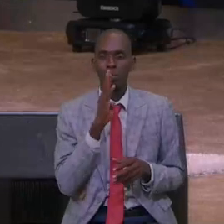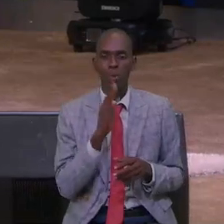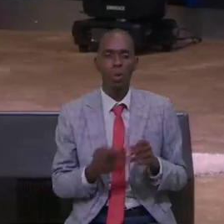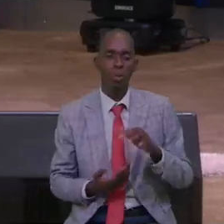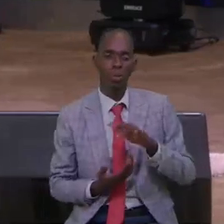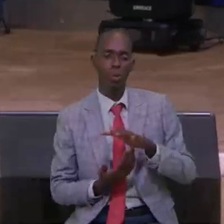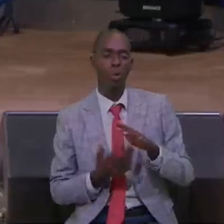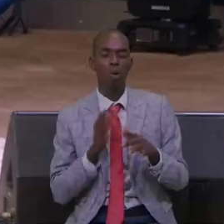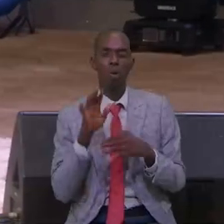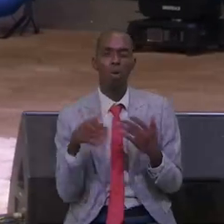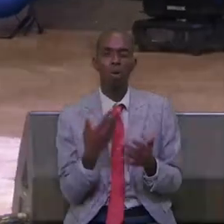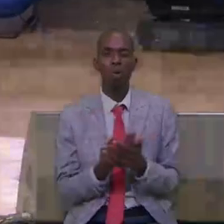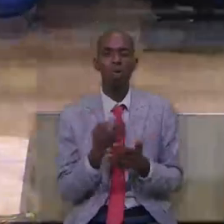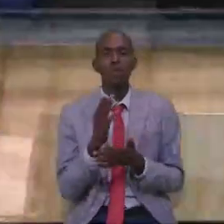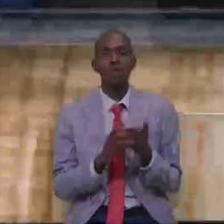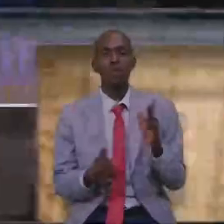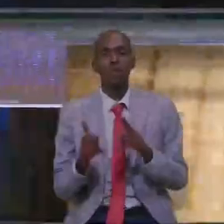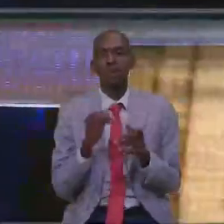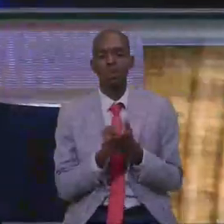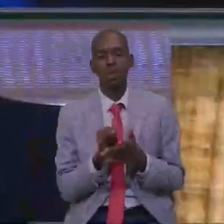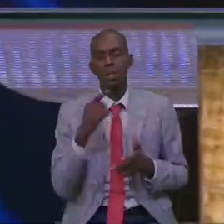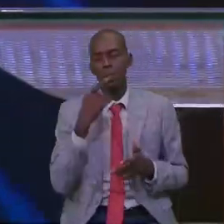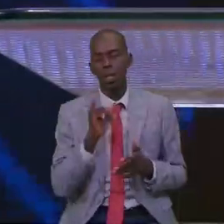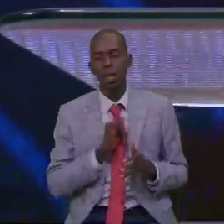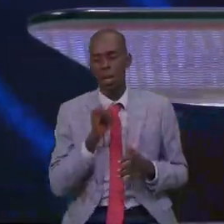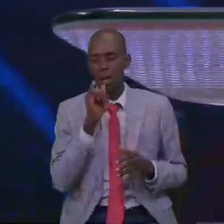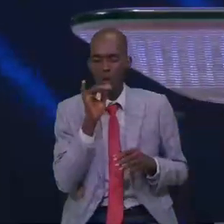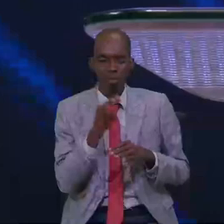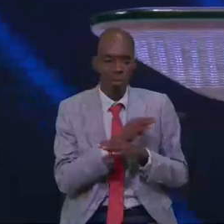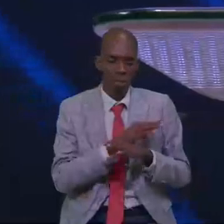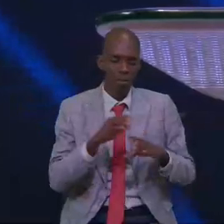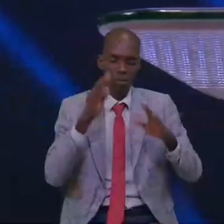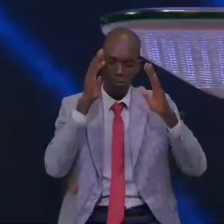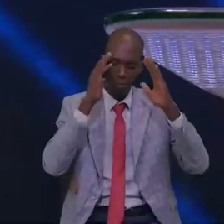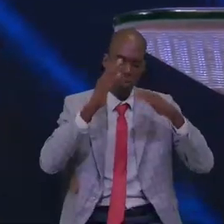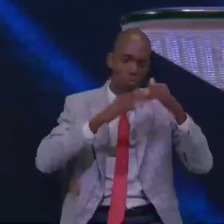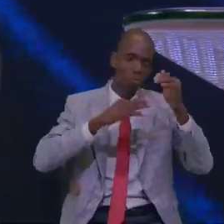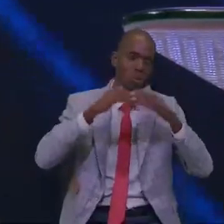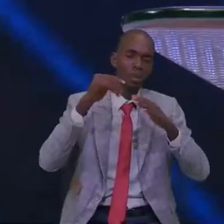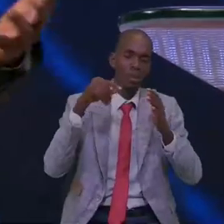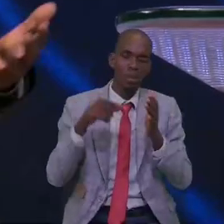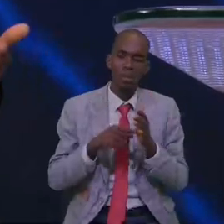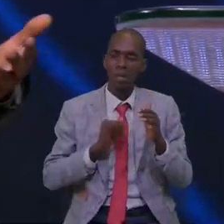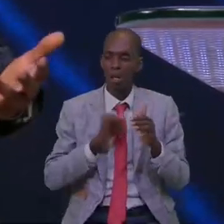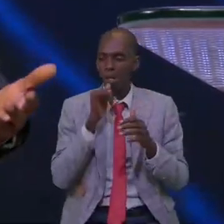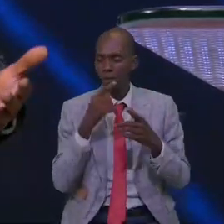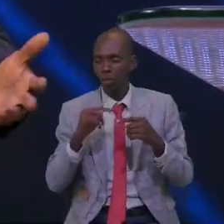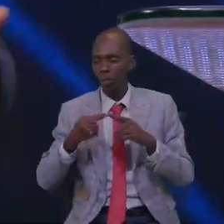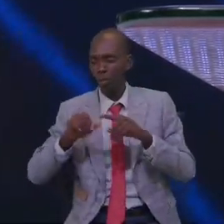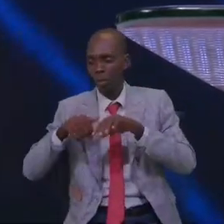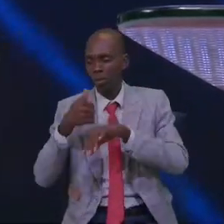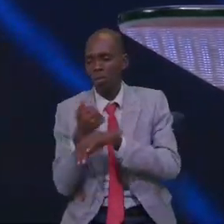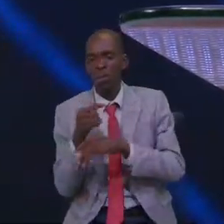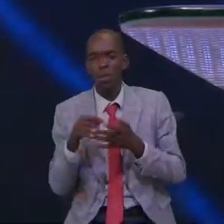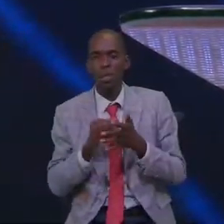disent que moi je suis occupé maintenant, je suis en train de bâtir ceci, je suis en train